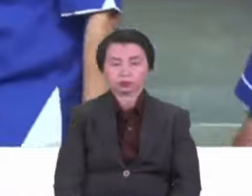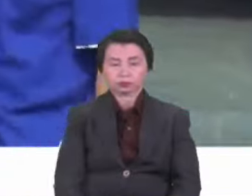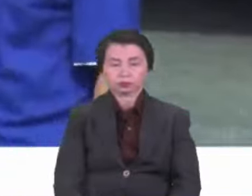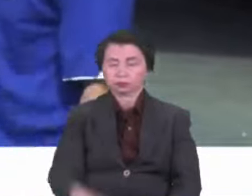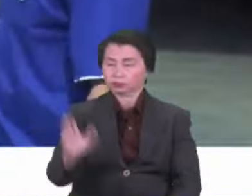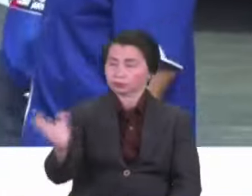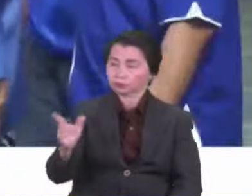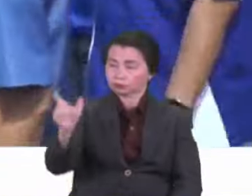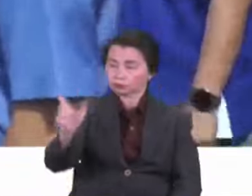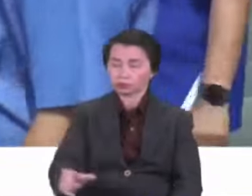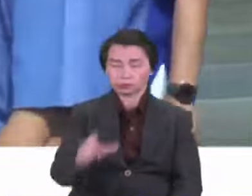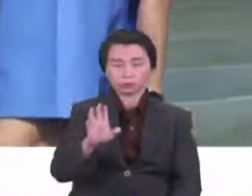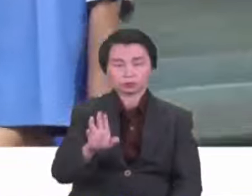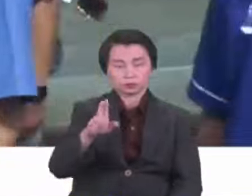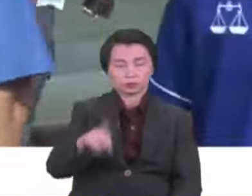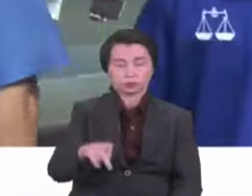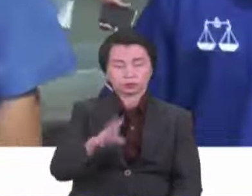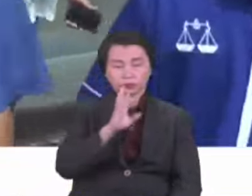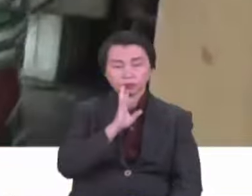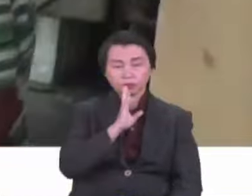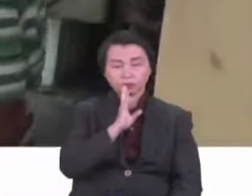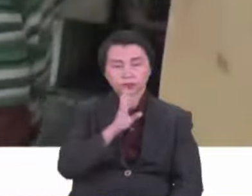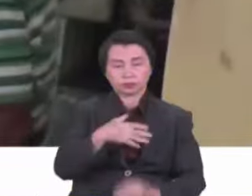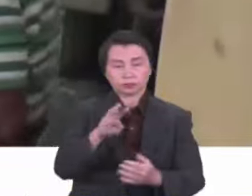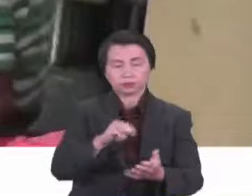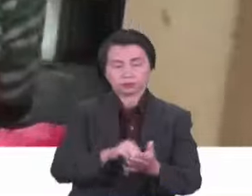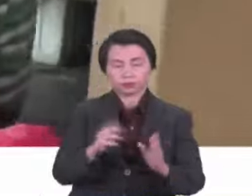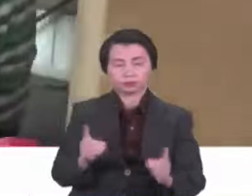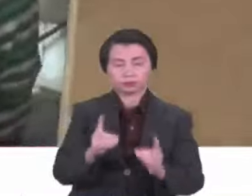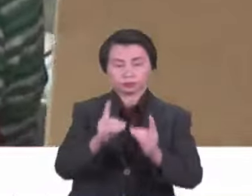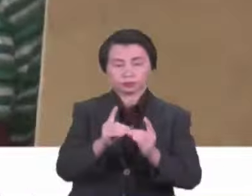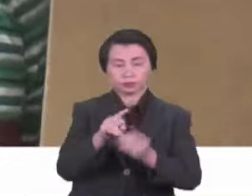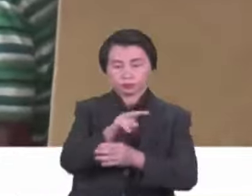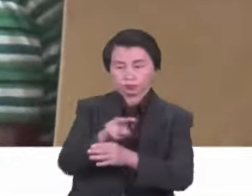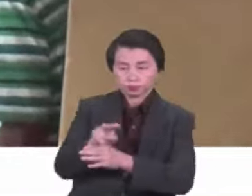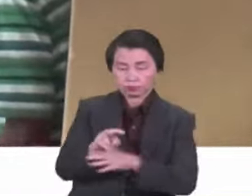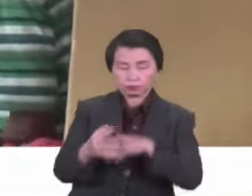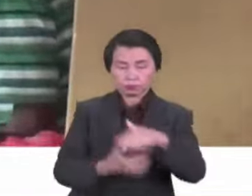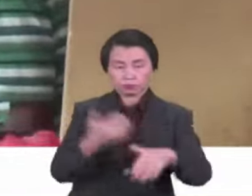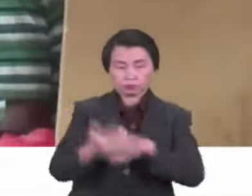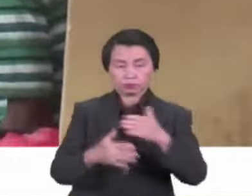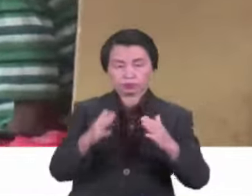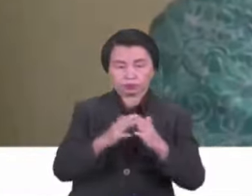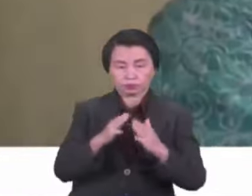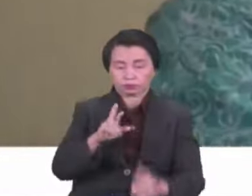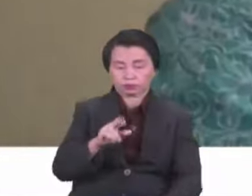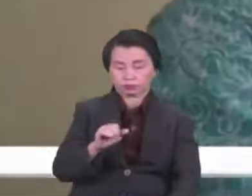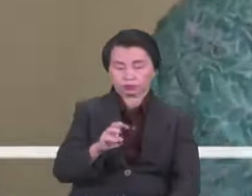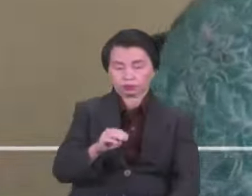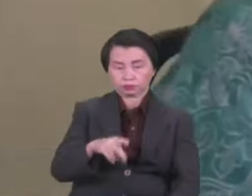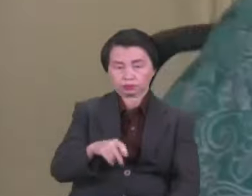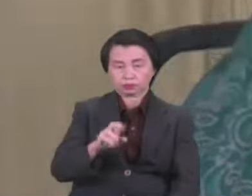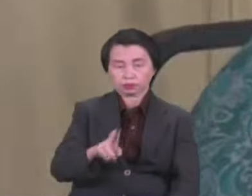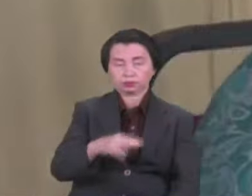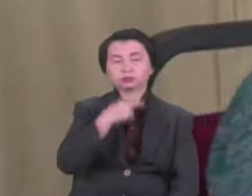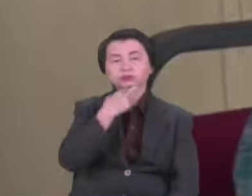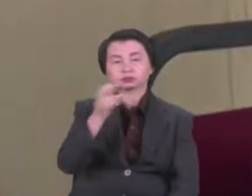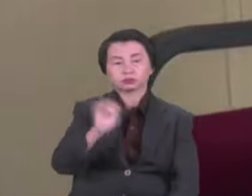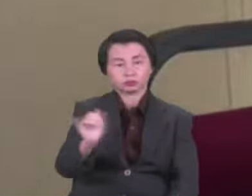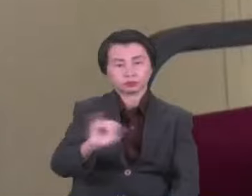Beliau yang juga calon BN Parlimen Rembau berkata demikian ketika ditemui pada tinjauan mesra di Pekan Cengkau, Rembau. Nada sama